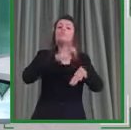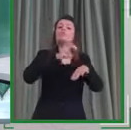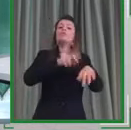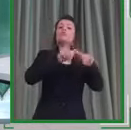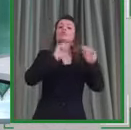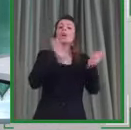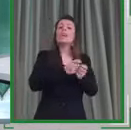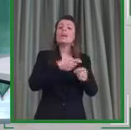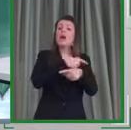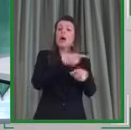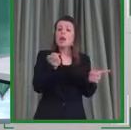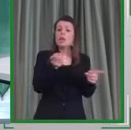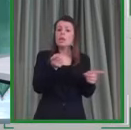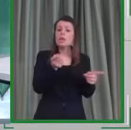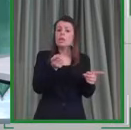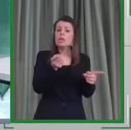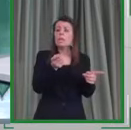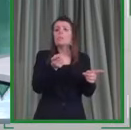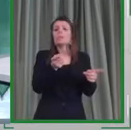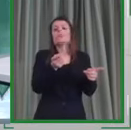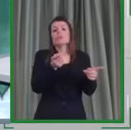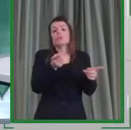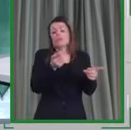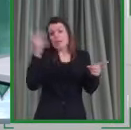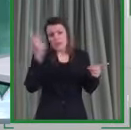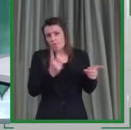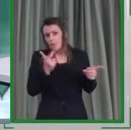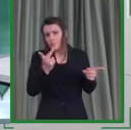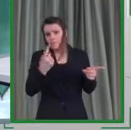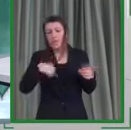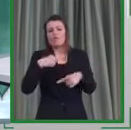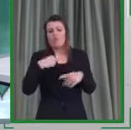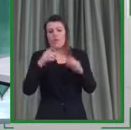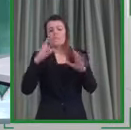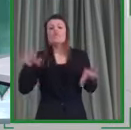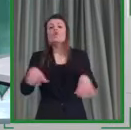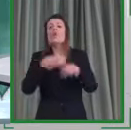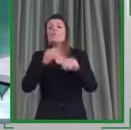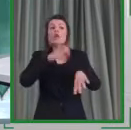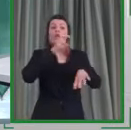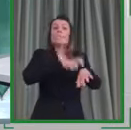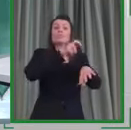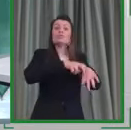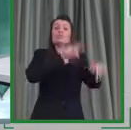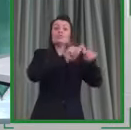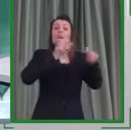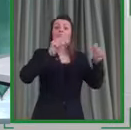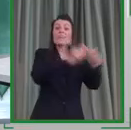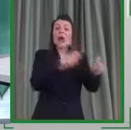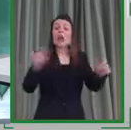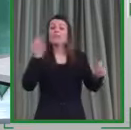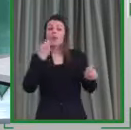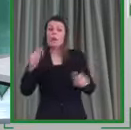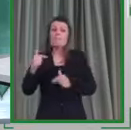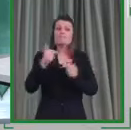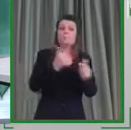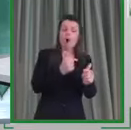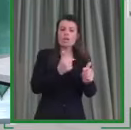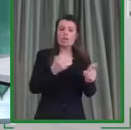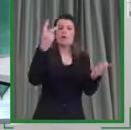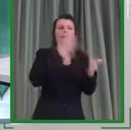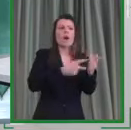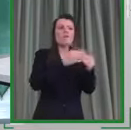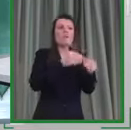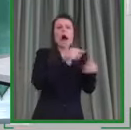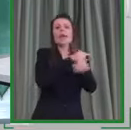iniziato a fare e cioè stiamo facendo i tamponi ai medici vince in generale al di là di quelli sintomatici a tutti coloro che ne fanno richiesta